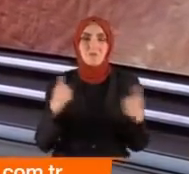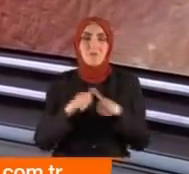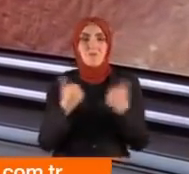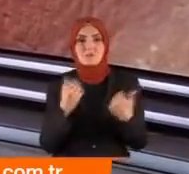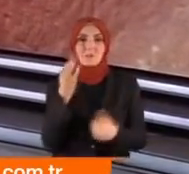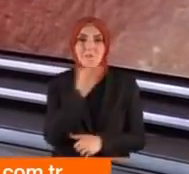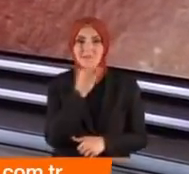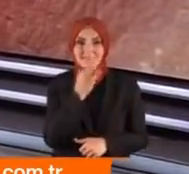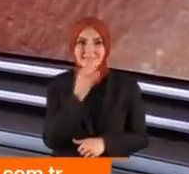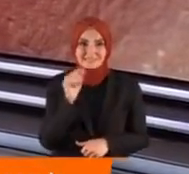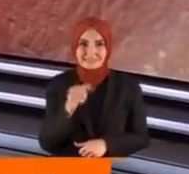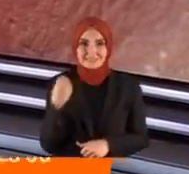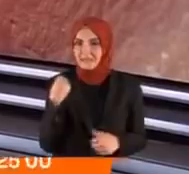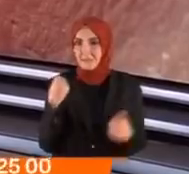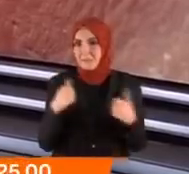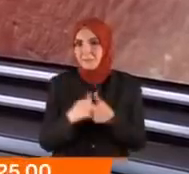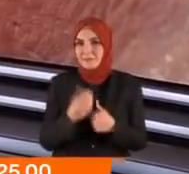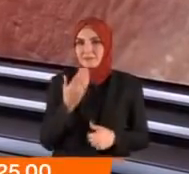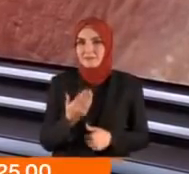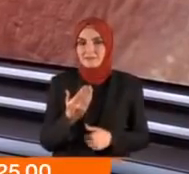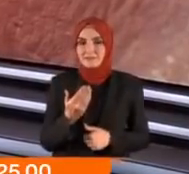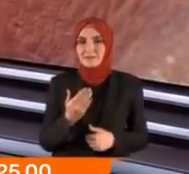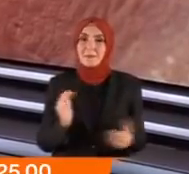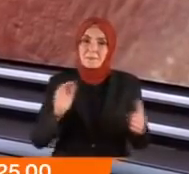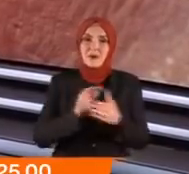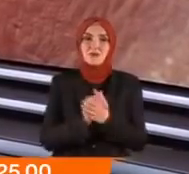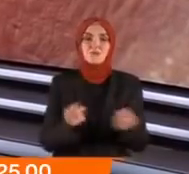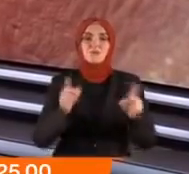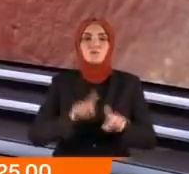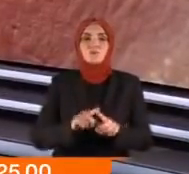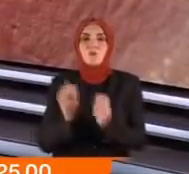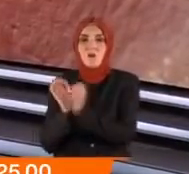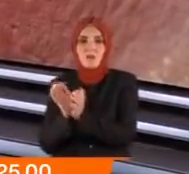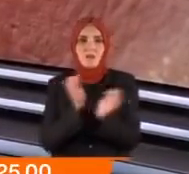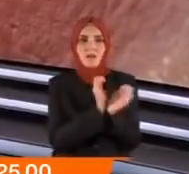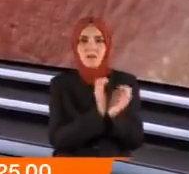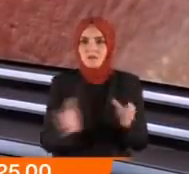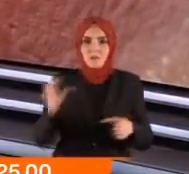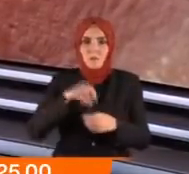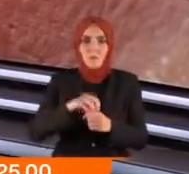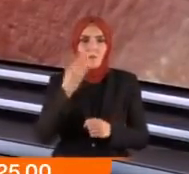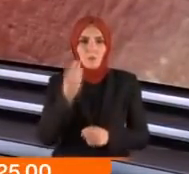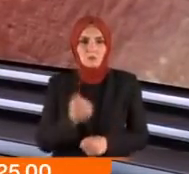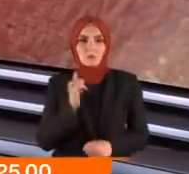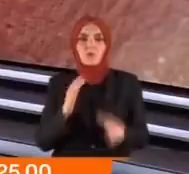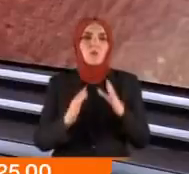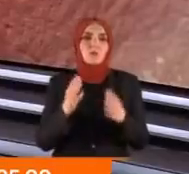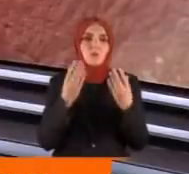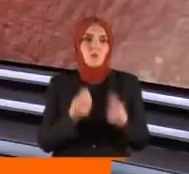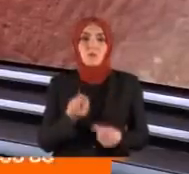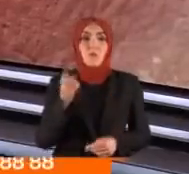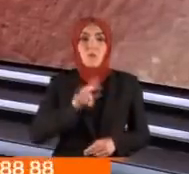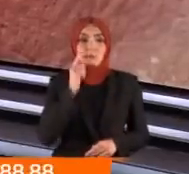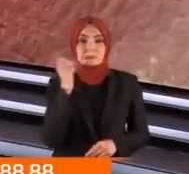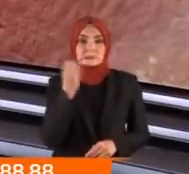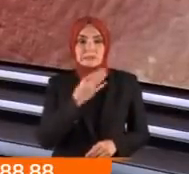barışma buluşmasına aile fertleri de dahil olunca dehşet yaşanmıştı. Hayatını kaybedenlerin sayısı 4'e yükseldi.